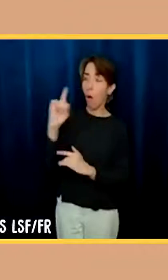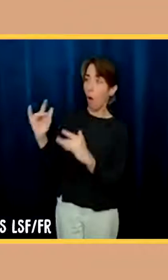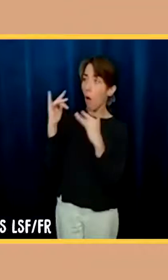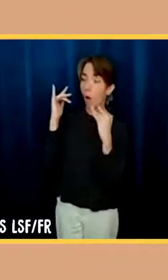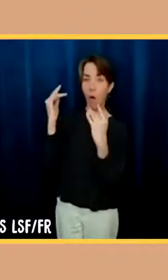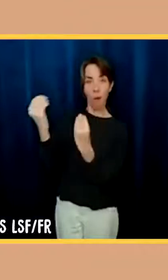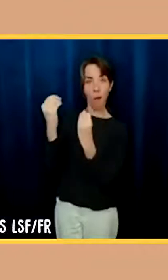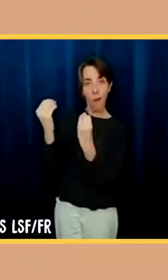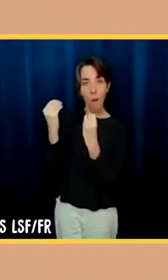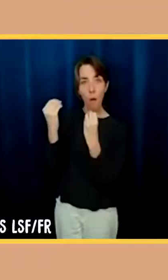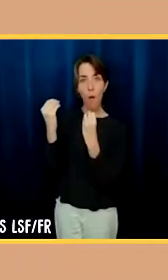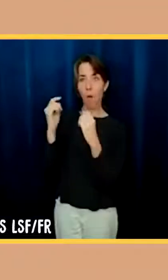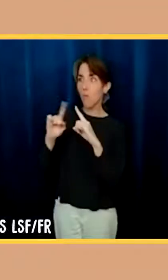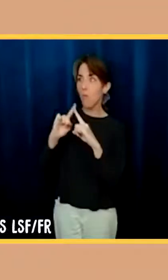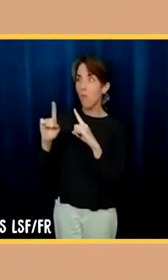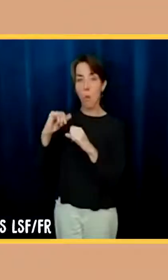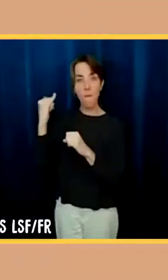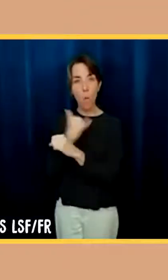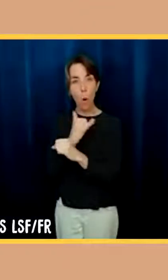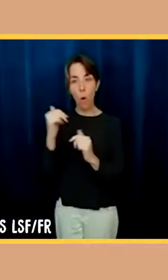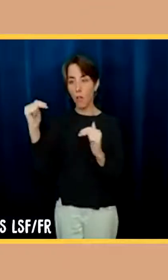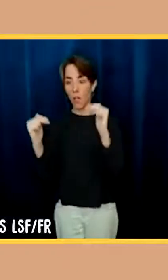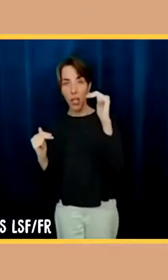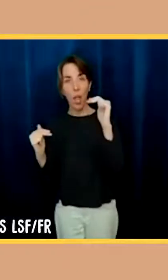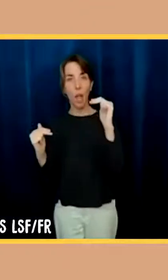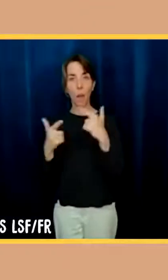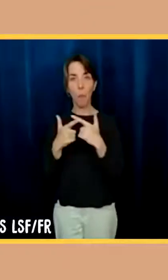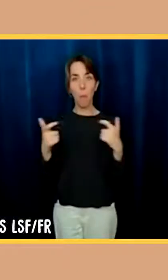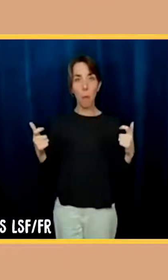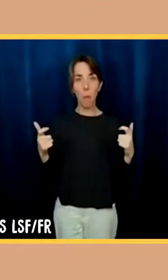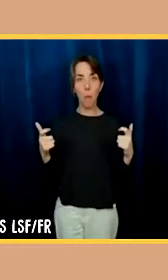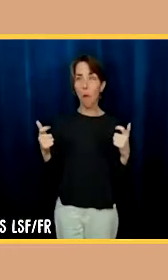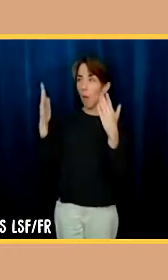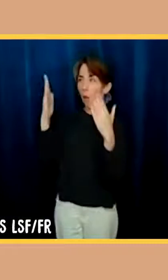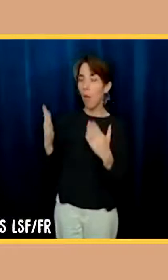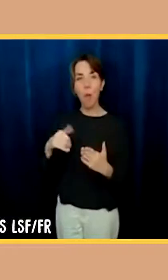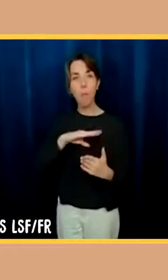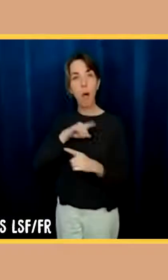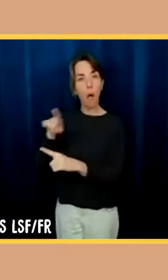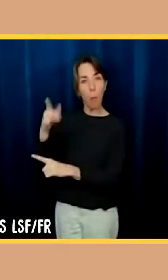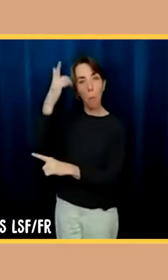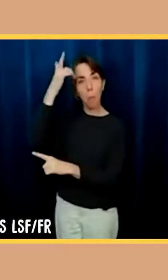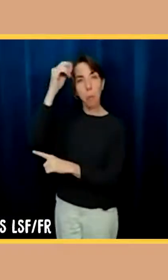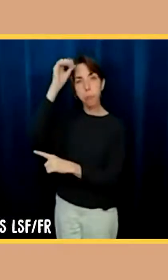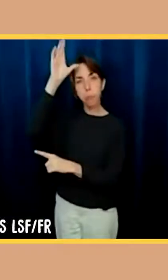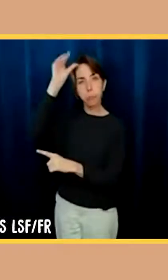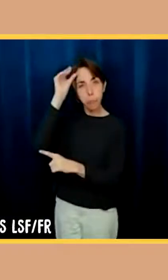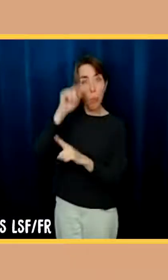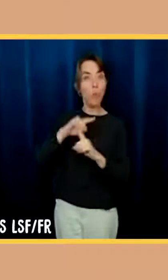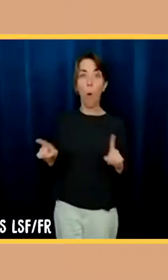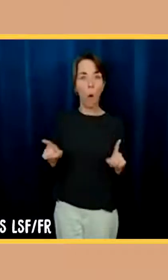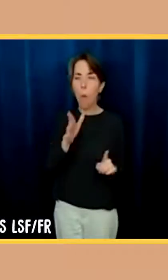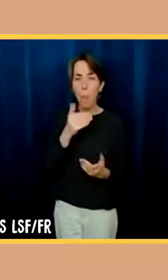injustes. Et je trouve qu'en fait, le terme par ignorance, il est très violent parce qu'on ne peut pas parler d'ignorance quand il s'agit de système.